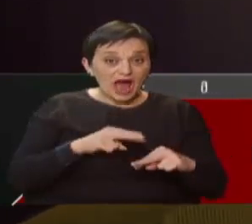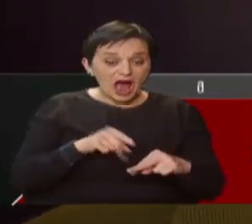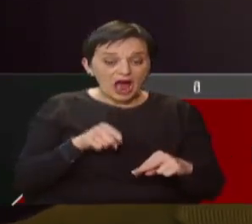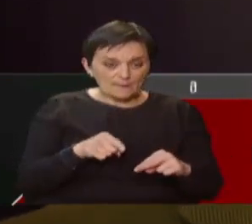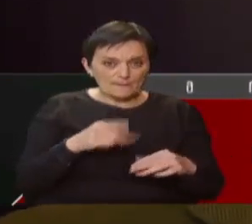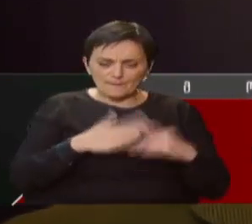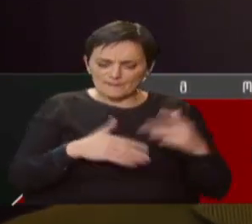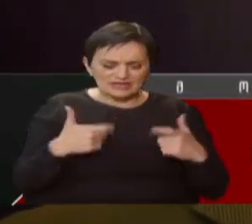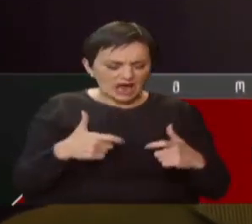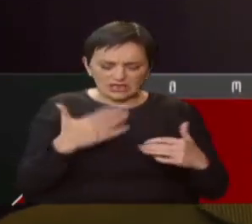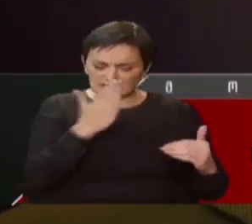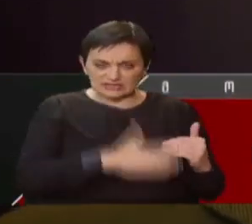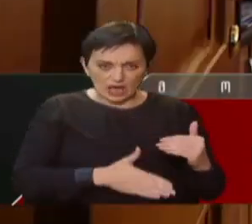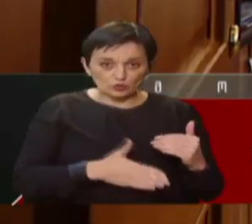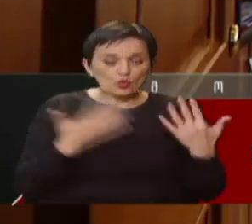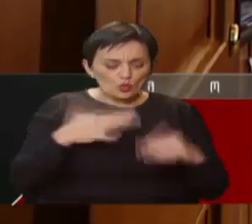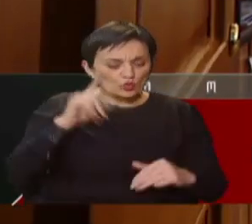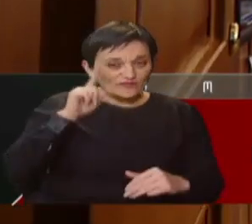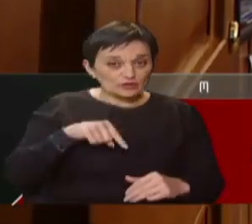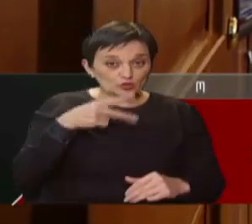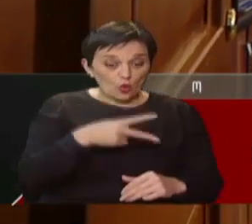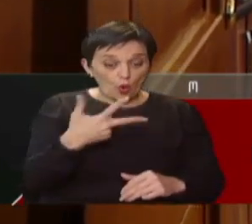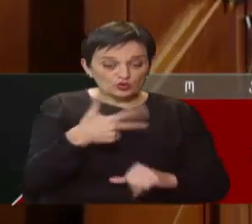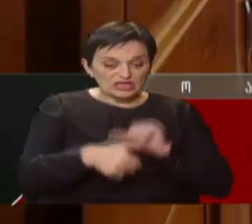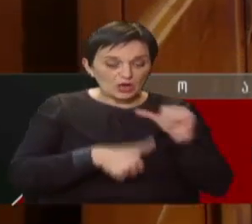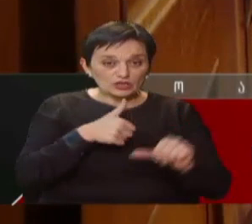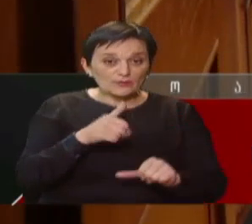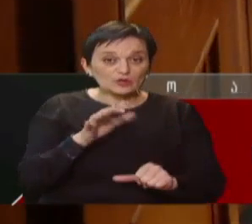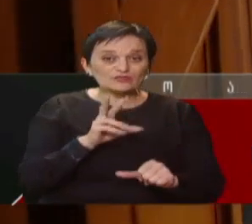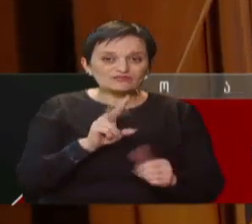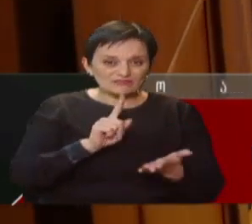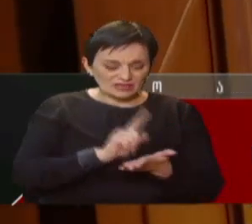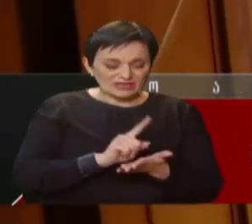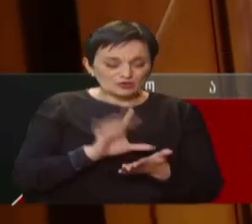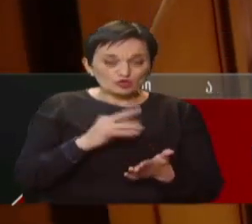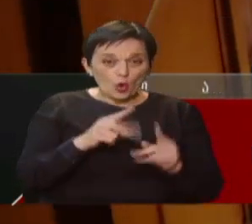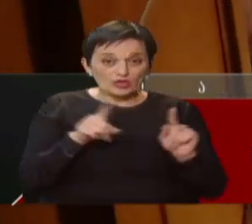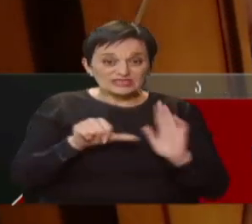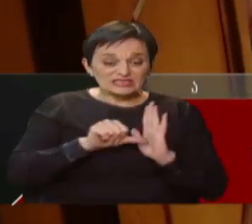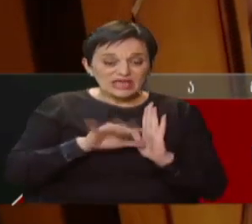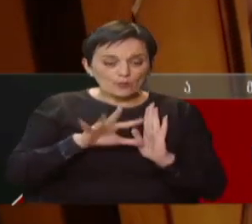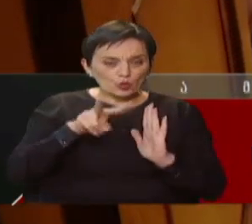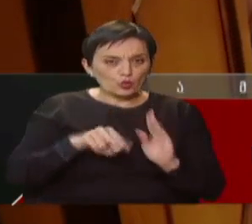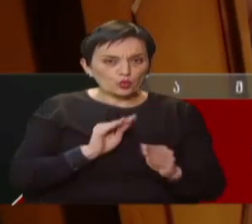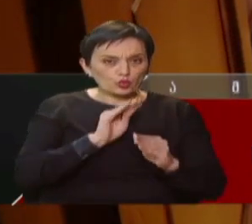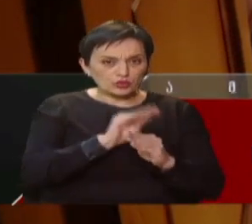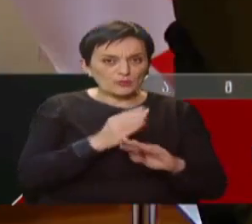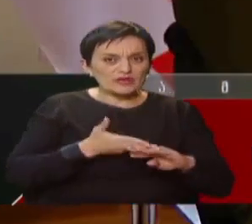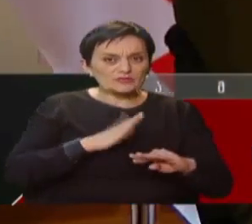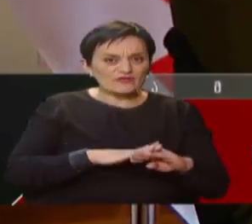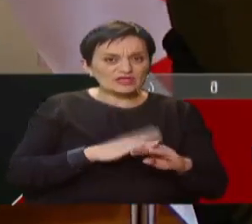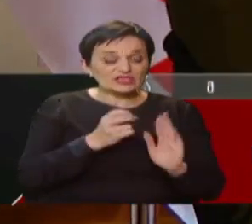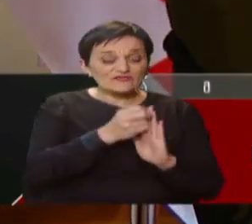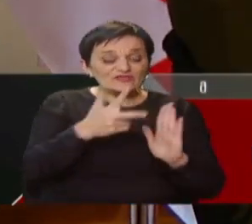praktikas daasruleps. Ukve tsnobilia rom 2023 tsels socialuri paketi 65 larit gaizrdeba. Kvetrad გამოხატული